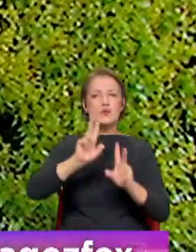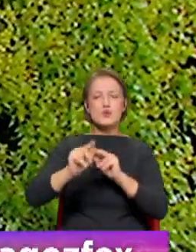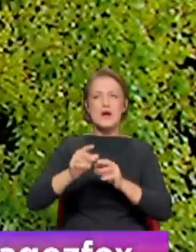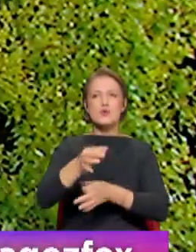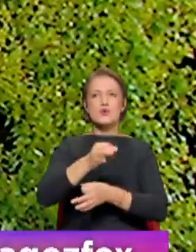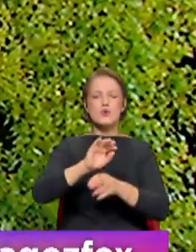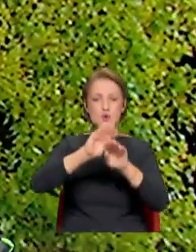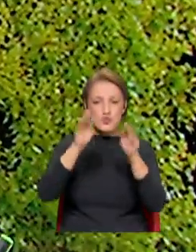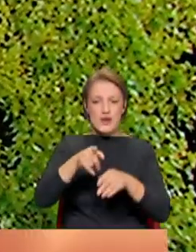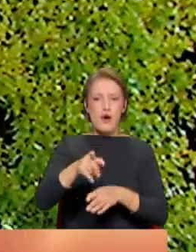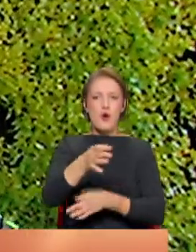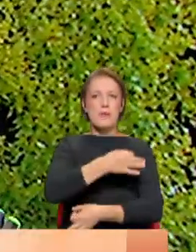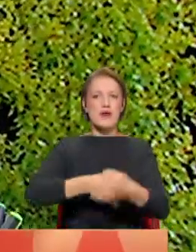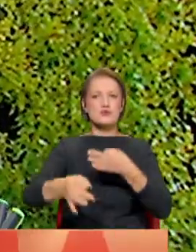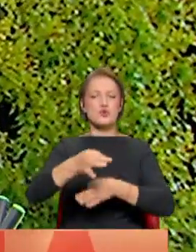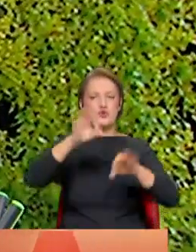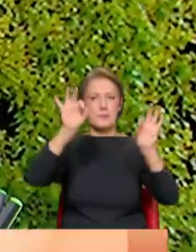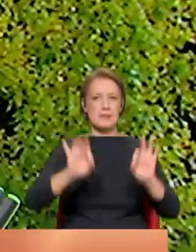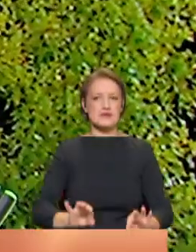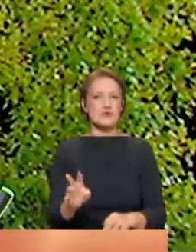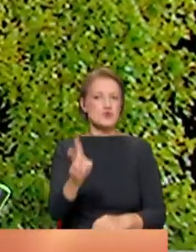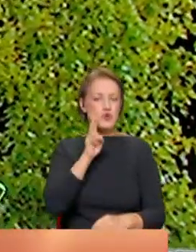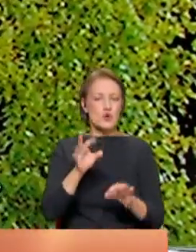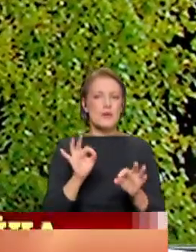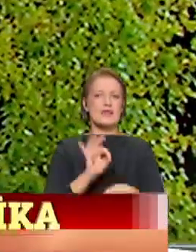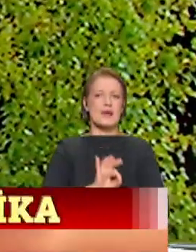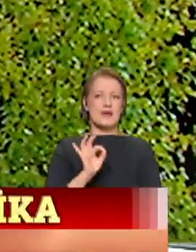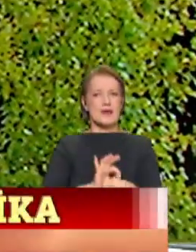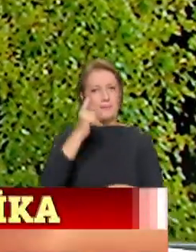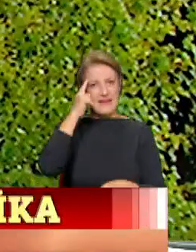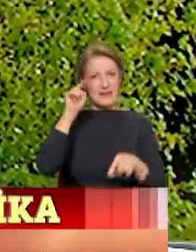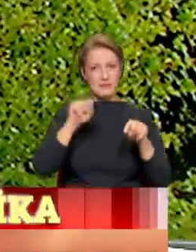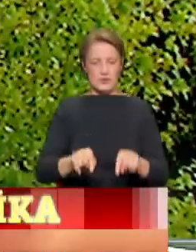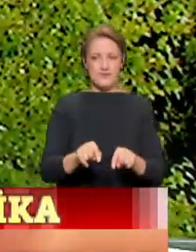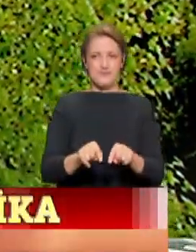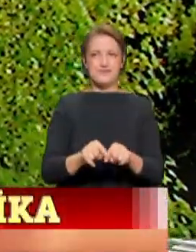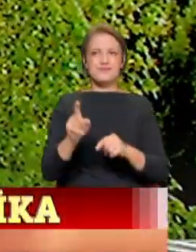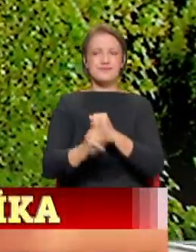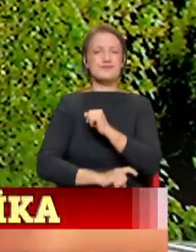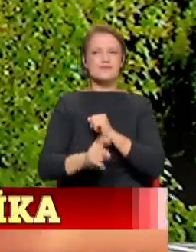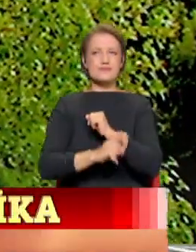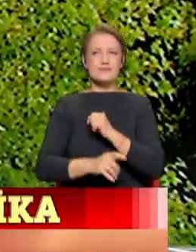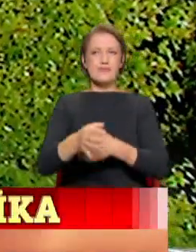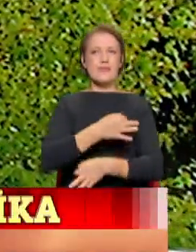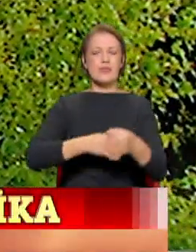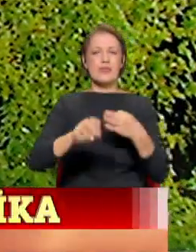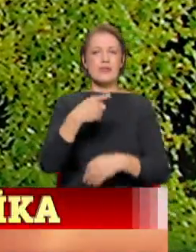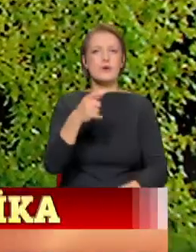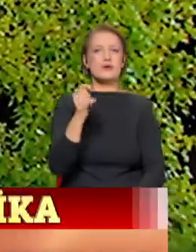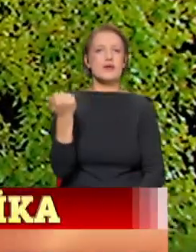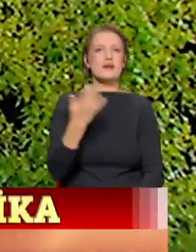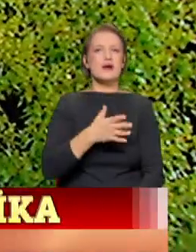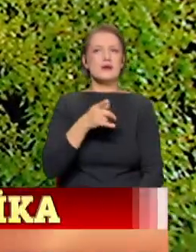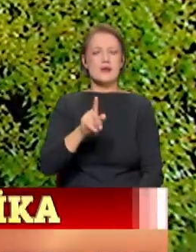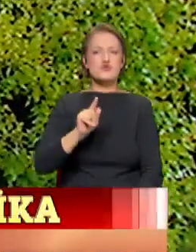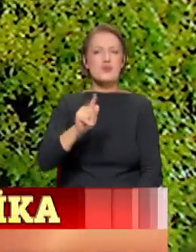operasyonu başlattı Yeni günün son dakika bilgisi bu terör operasyonu kapsamında şu ana kadar 90'a yakın